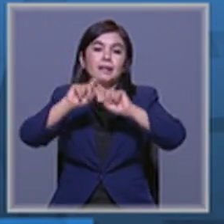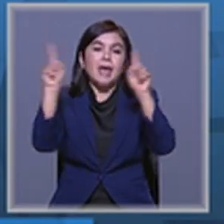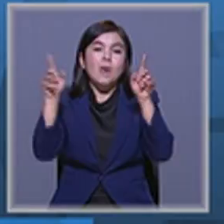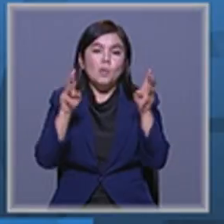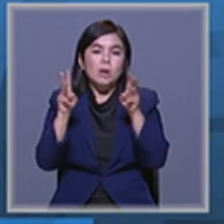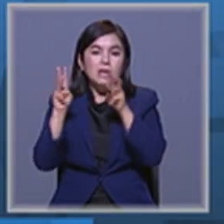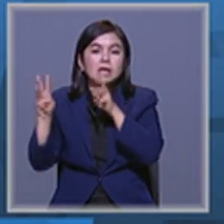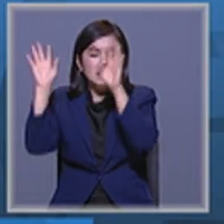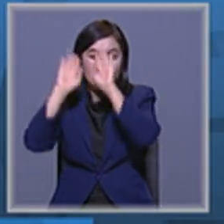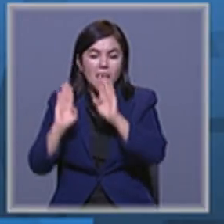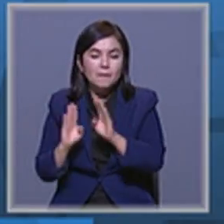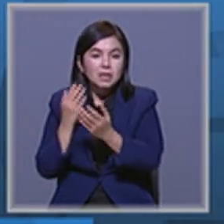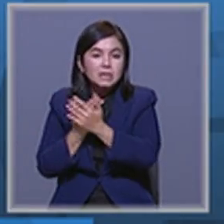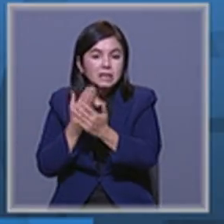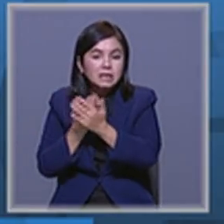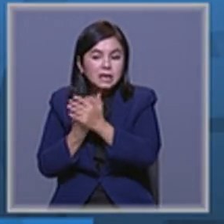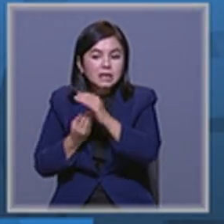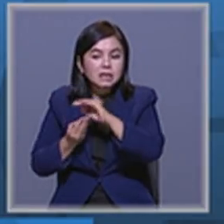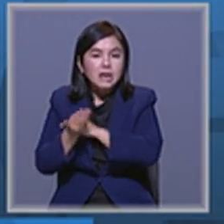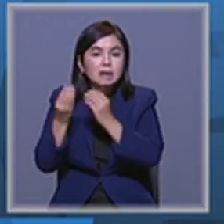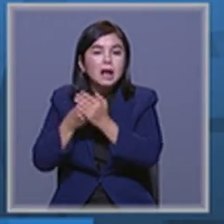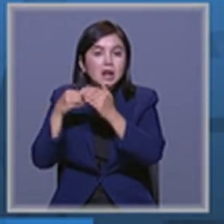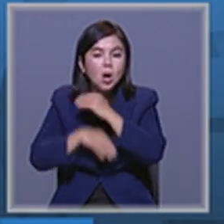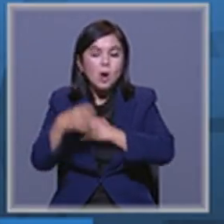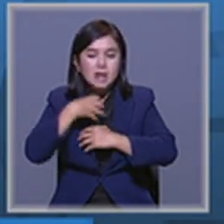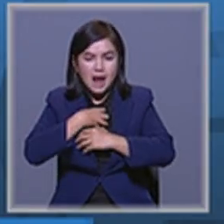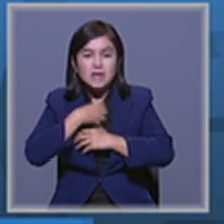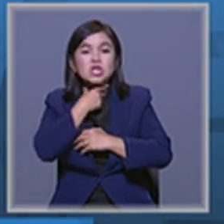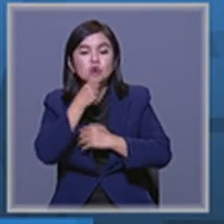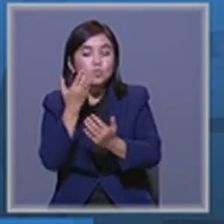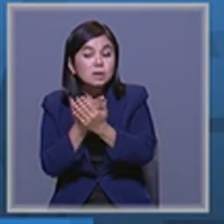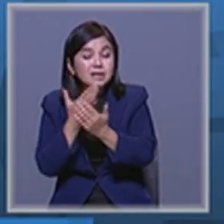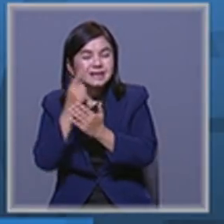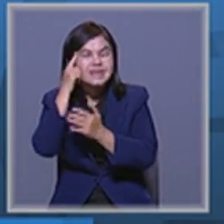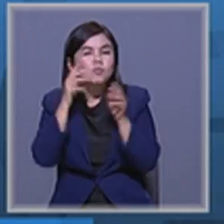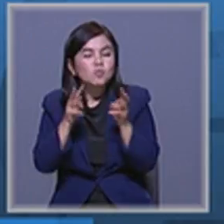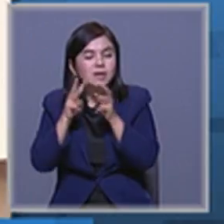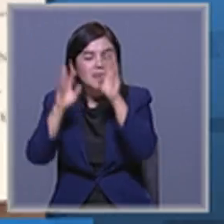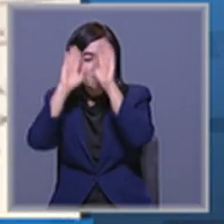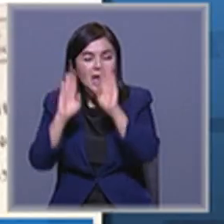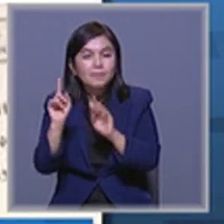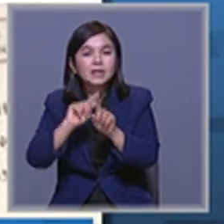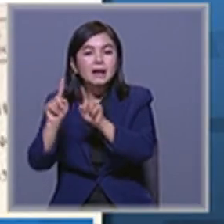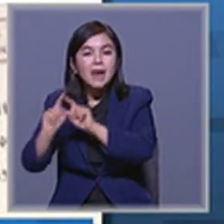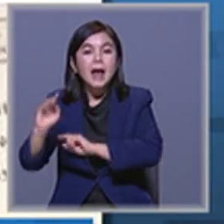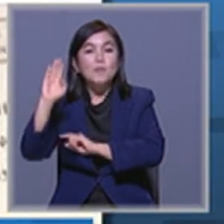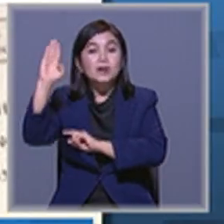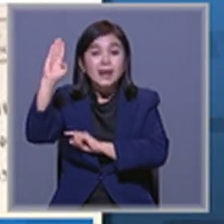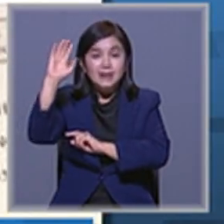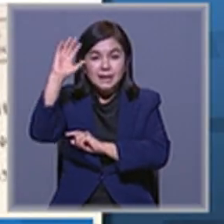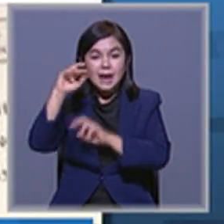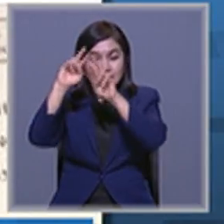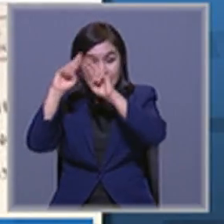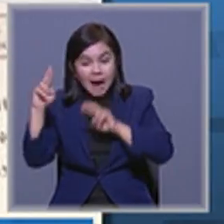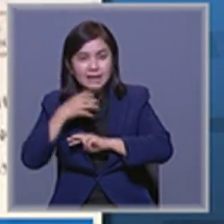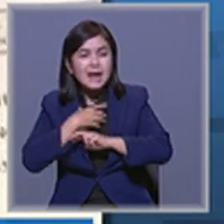ใช้เป็นเครื่องมือที่คนอยากหาตังค์เนี่ยก็จะหาตังค์จากเหล่านี ้ พวกพ่อค้าอยากวิ่งเต้นเข้า